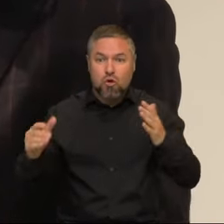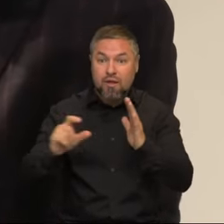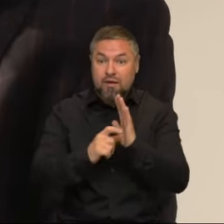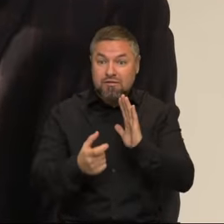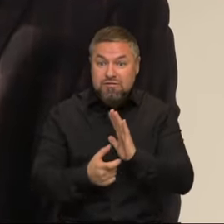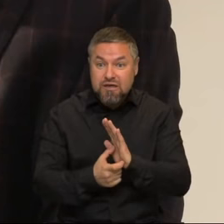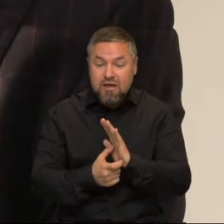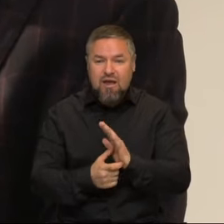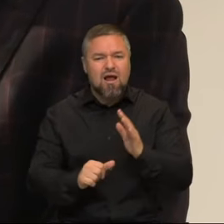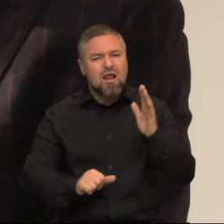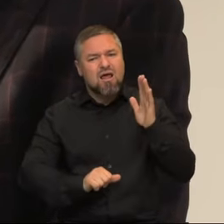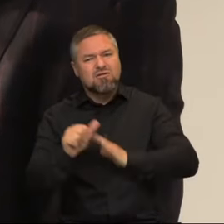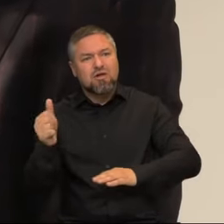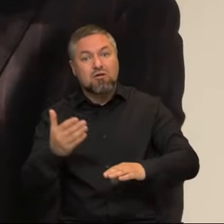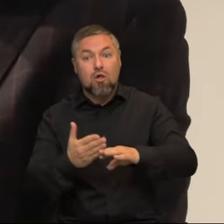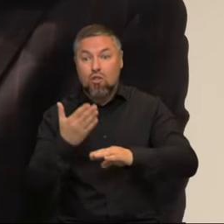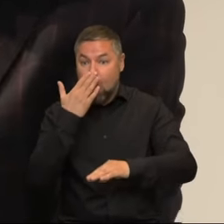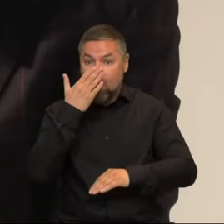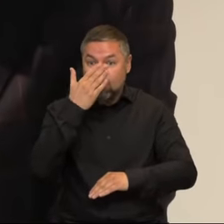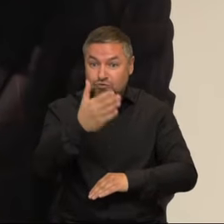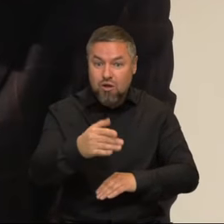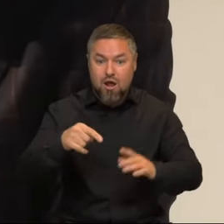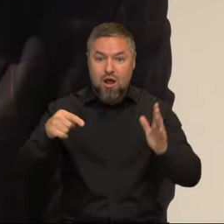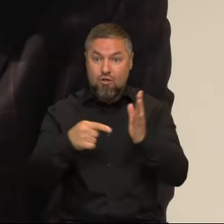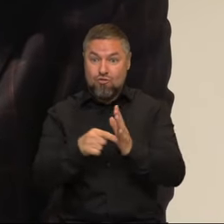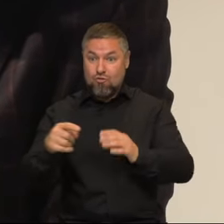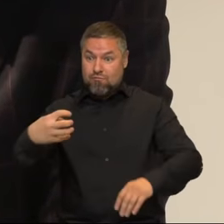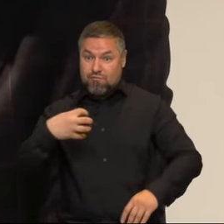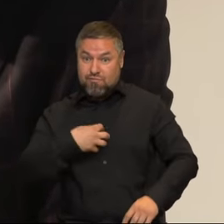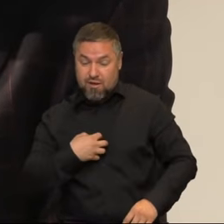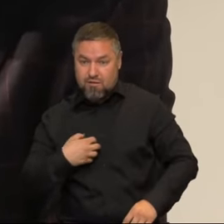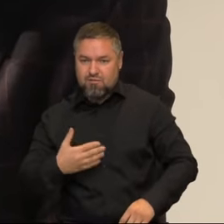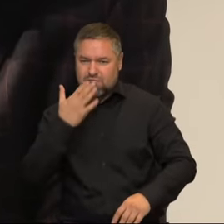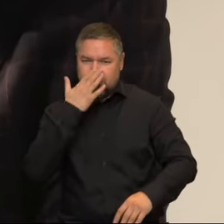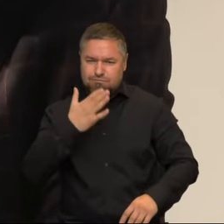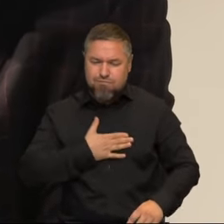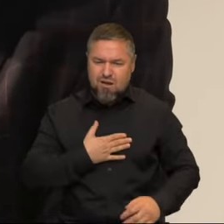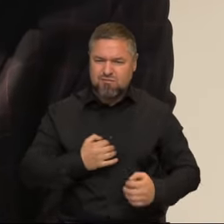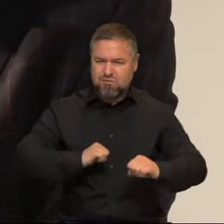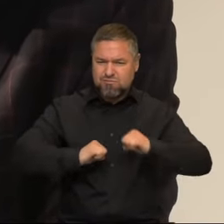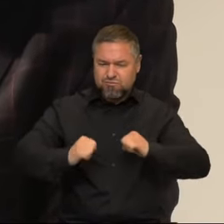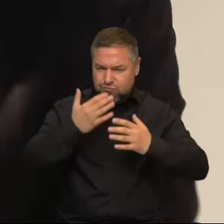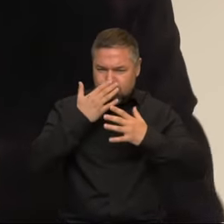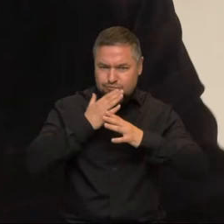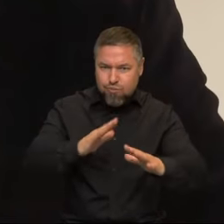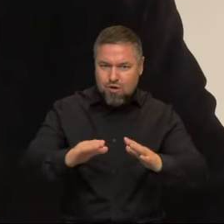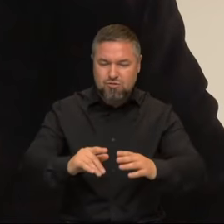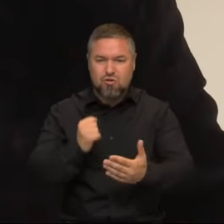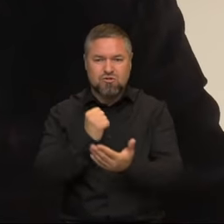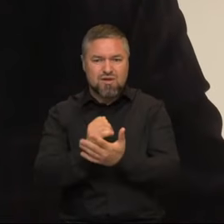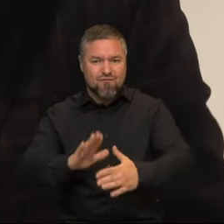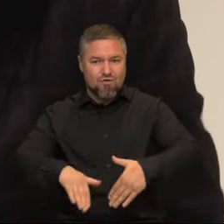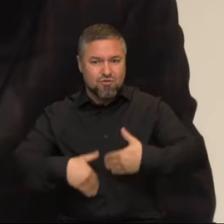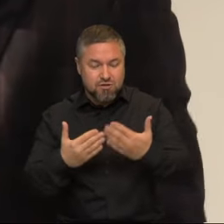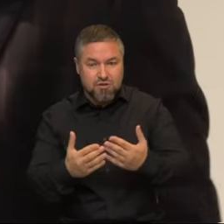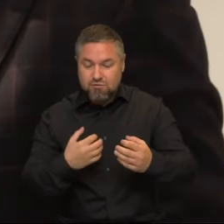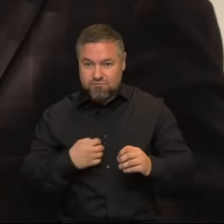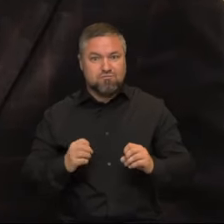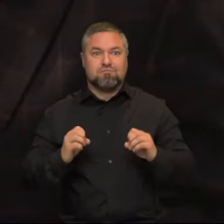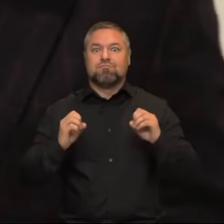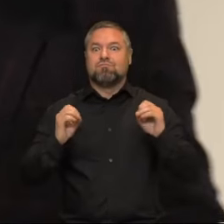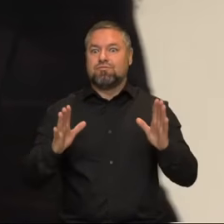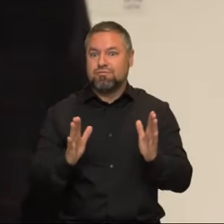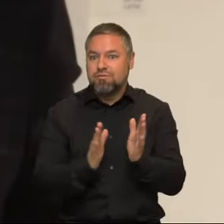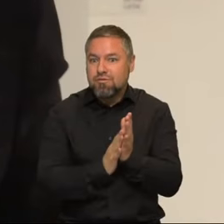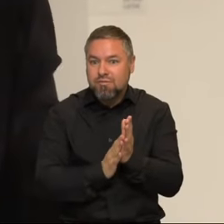ale rzadziej do przodu, a tu Jego Magnificencja z pasją żywiołowo przedstawił to sprawozdanie. Jestem pod wrażeniem